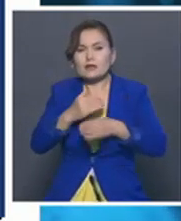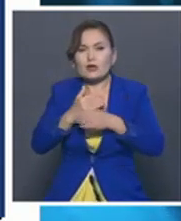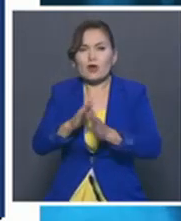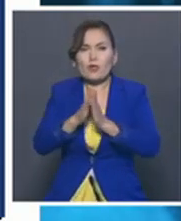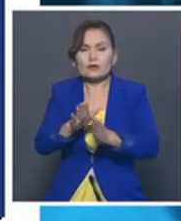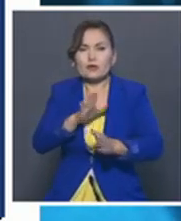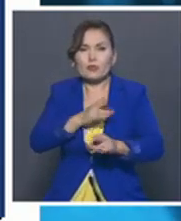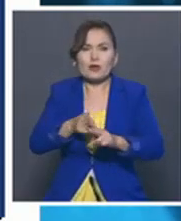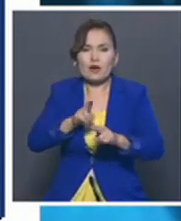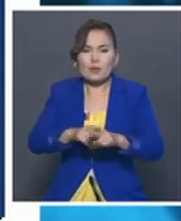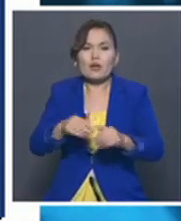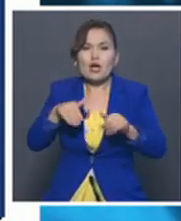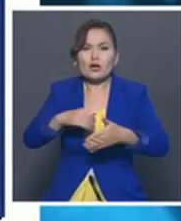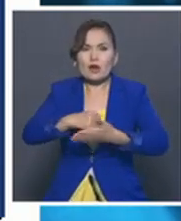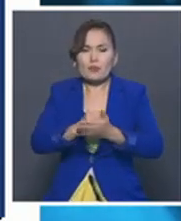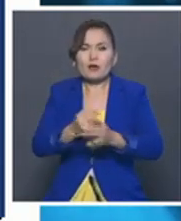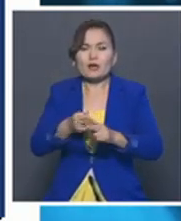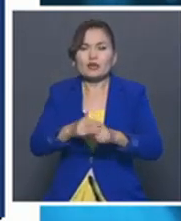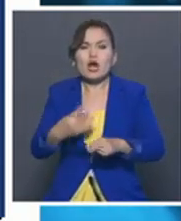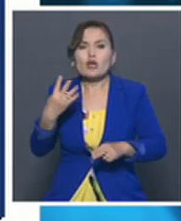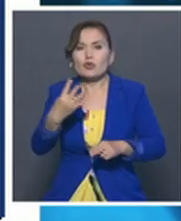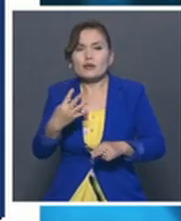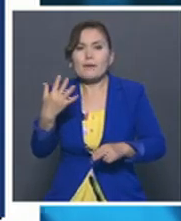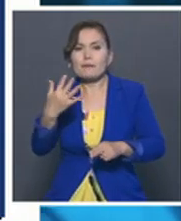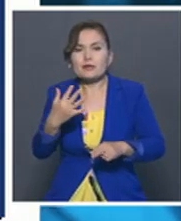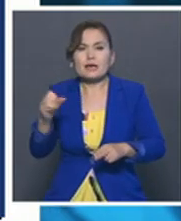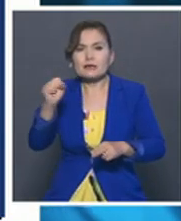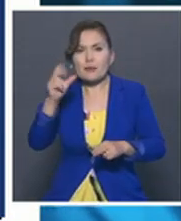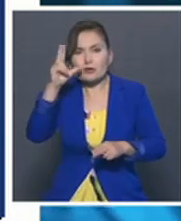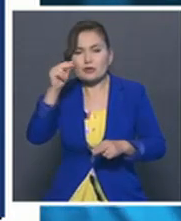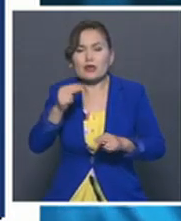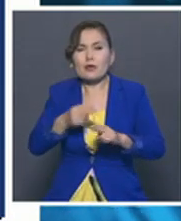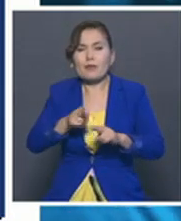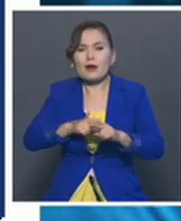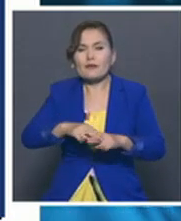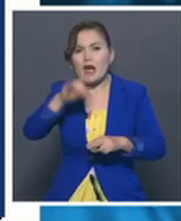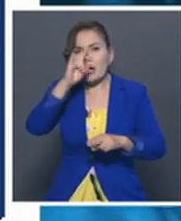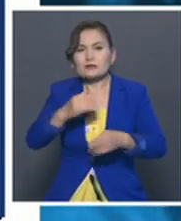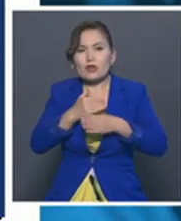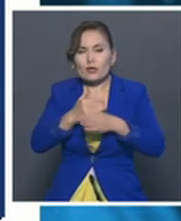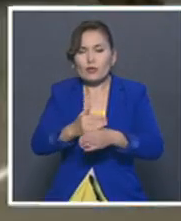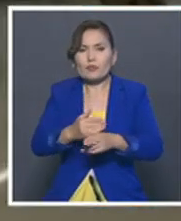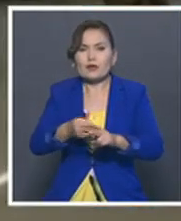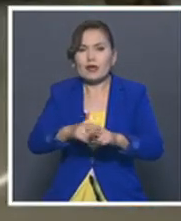сұрады. Өтініш бойынша оң шешім қабылданып, 4-5 тамыз күндері Қазақстан арқылы Ресейден 40 автобус өтті.